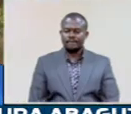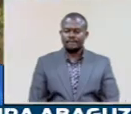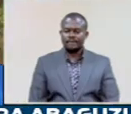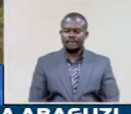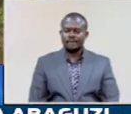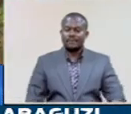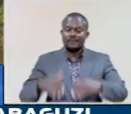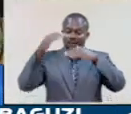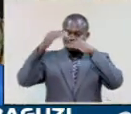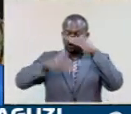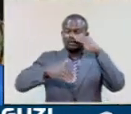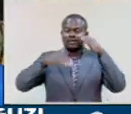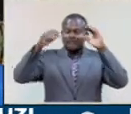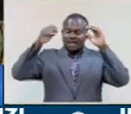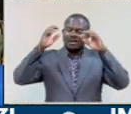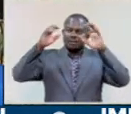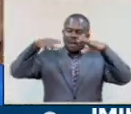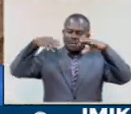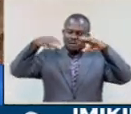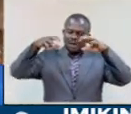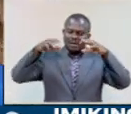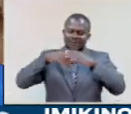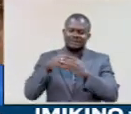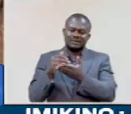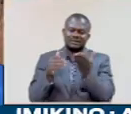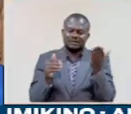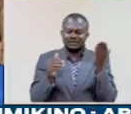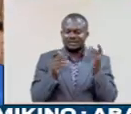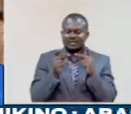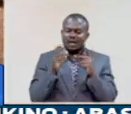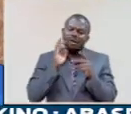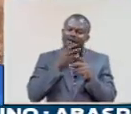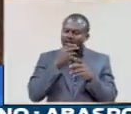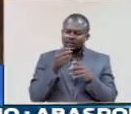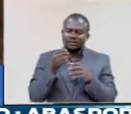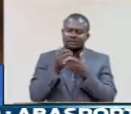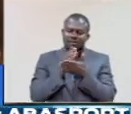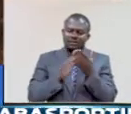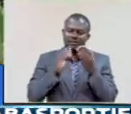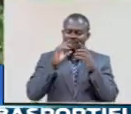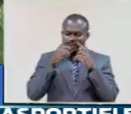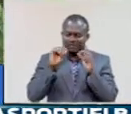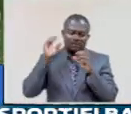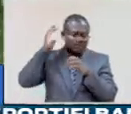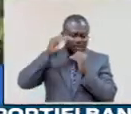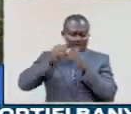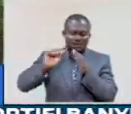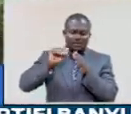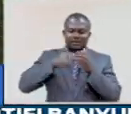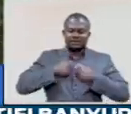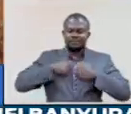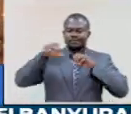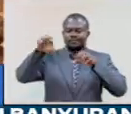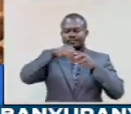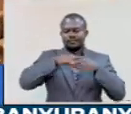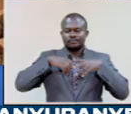Isakaro rishaje kunyagirirwa mu nzu imikingo itenguka amaninda namwe mu magambo yumvikana mu makuru y'imiturire y'abanyarwanda hirya no hino